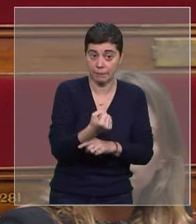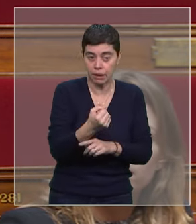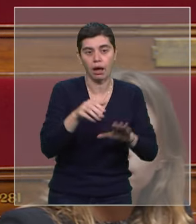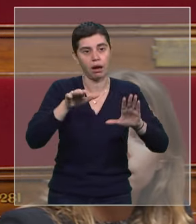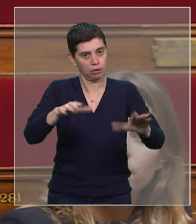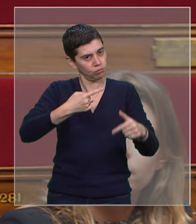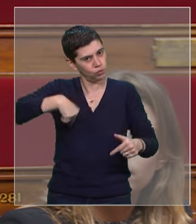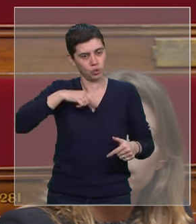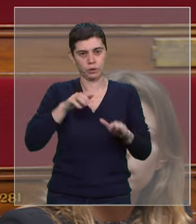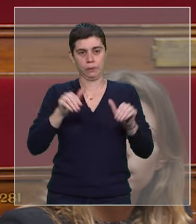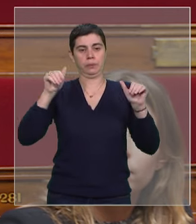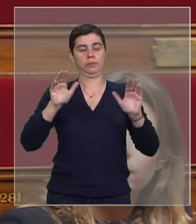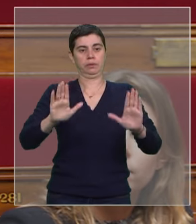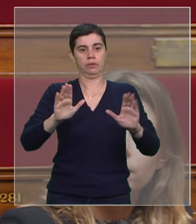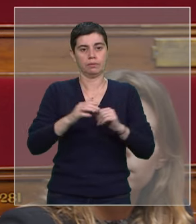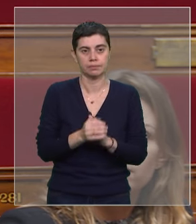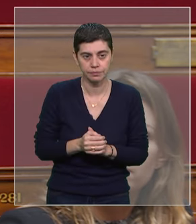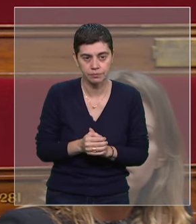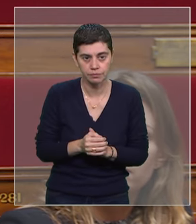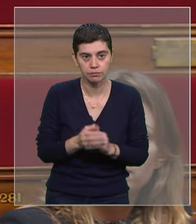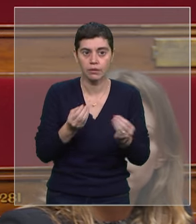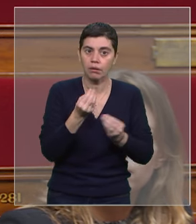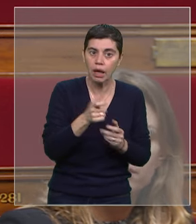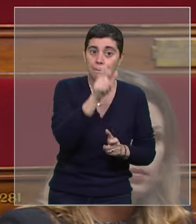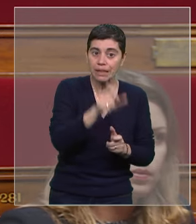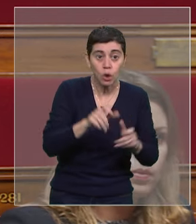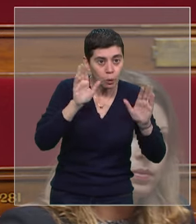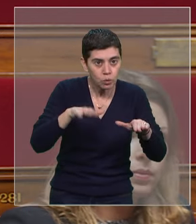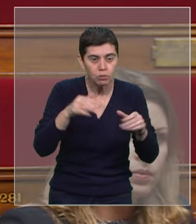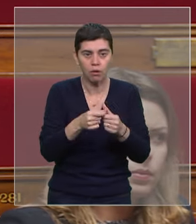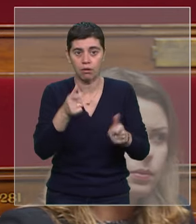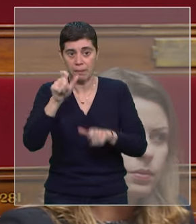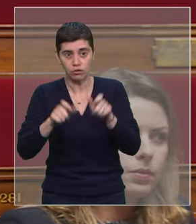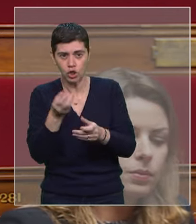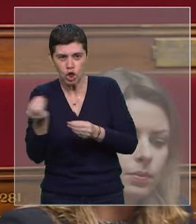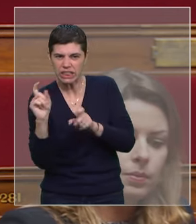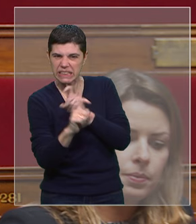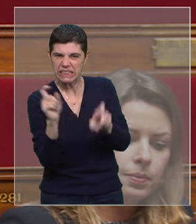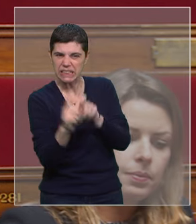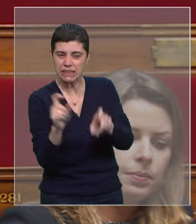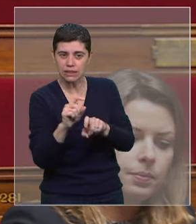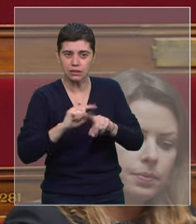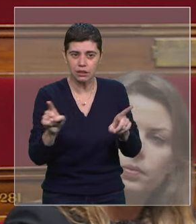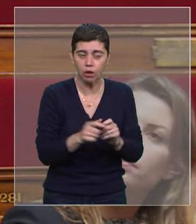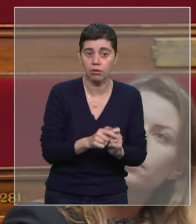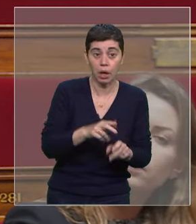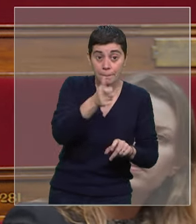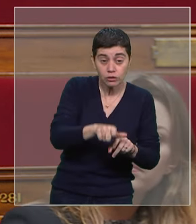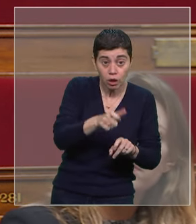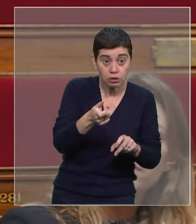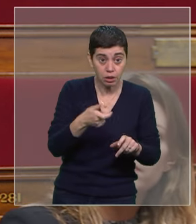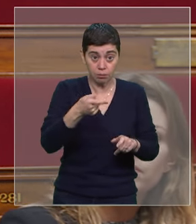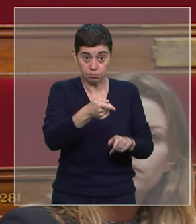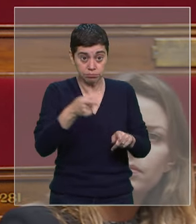hauteur et ne livrons pas nos compatriotes musulmans à la vindicte populaire. Le tueur est né à Neuilly, de parents qui ont fui